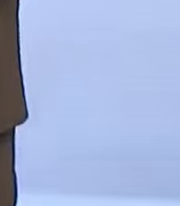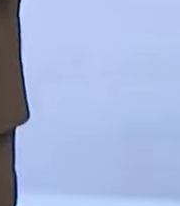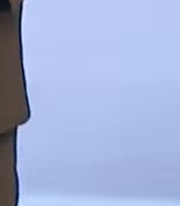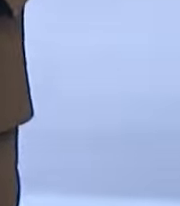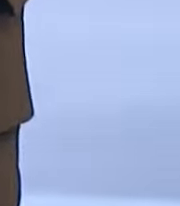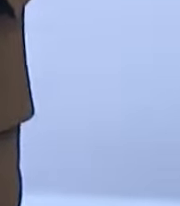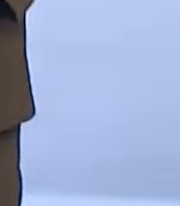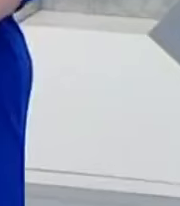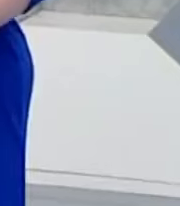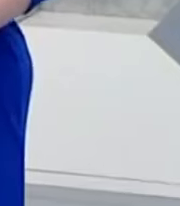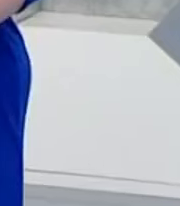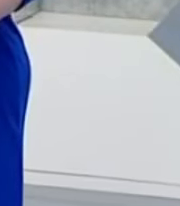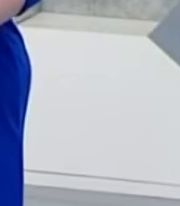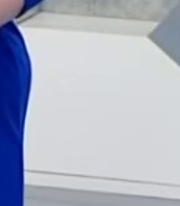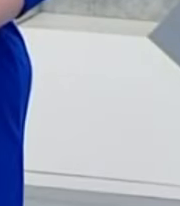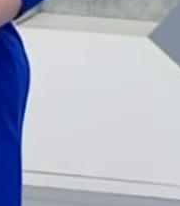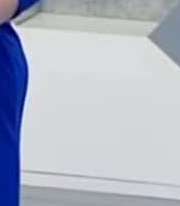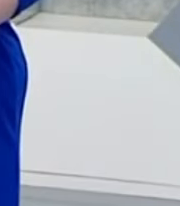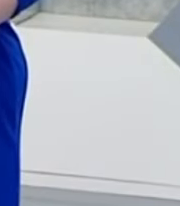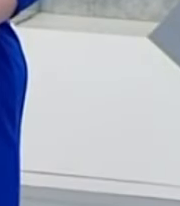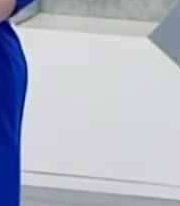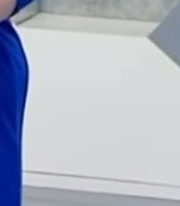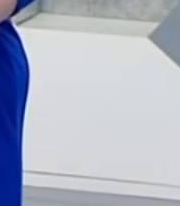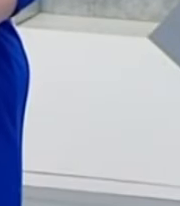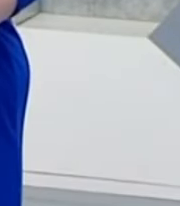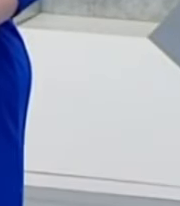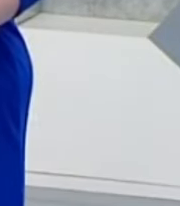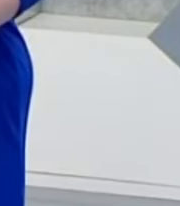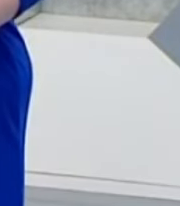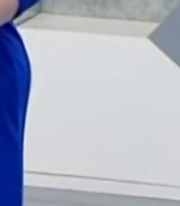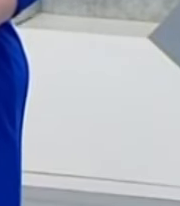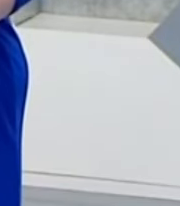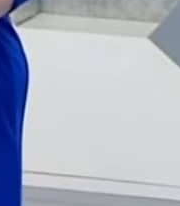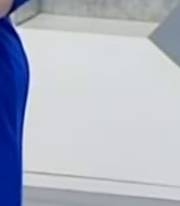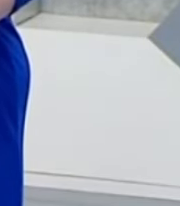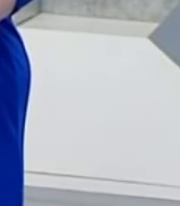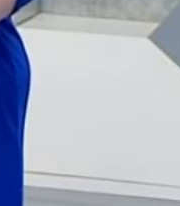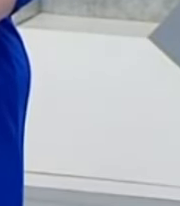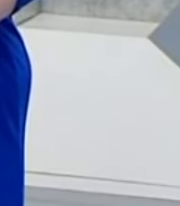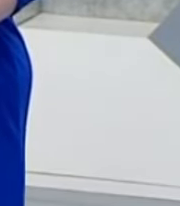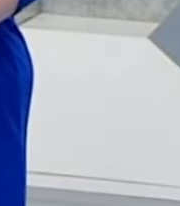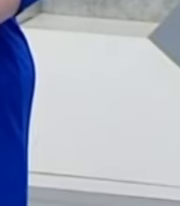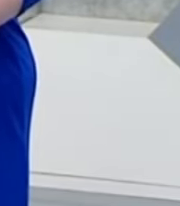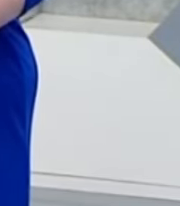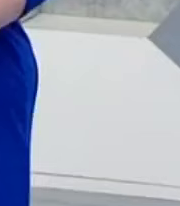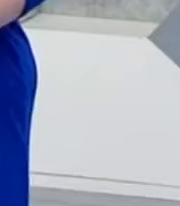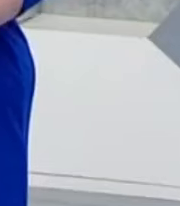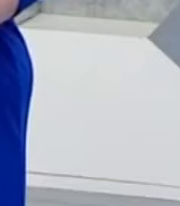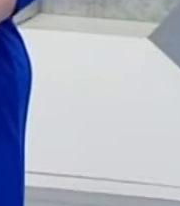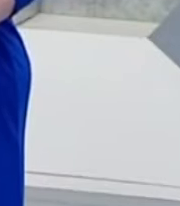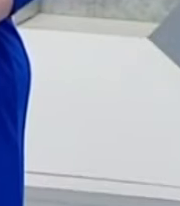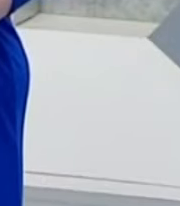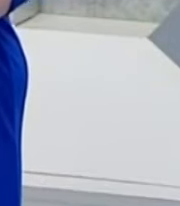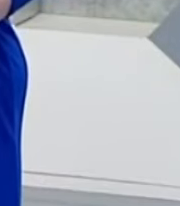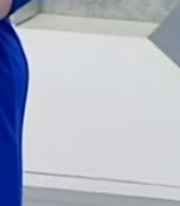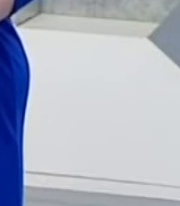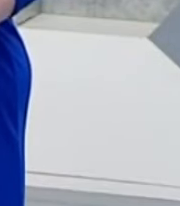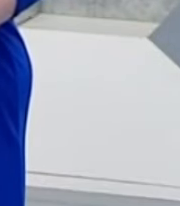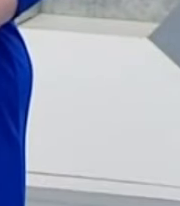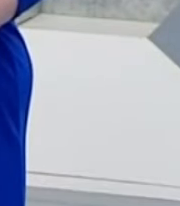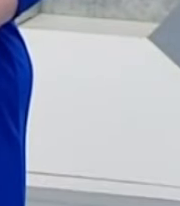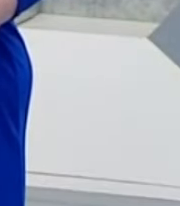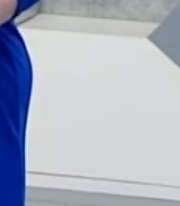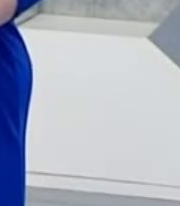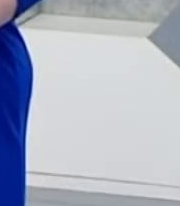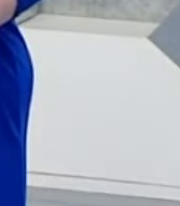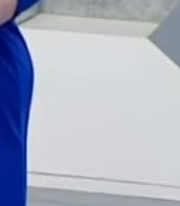What a bargain. Ayan. Kapuso, para sa mga maiinit na balita, mag-subscribe sa GMA Integrated News sa YouTube. Sa mga kapuso